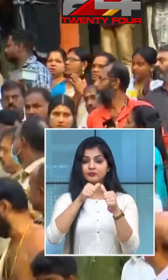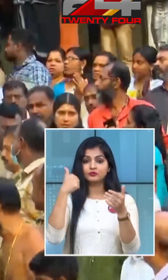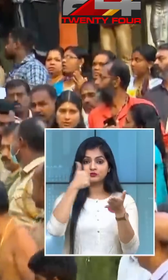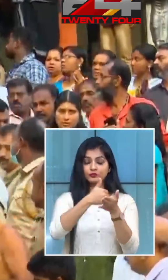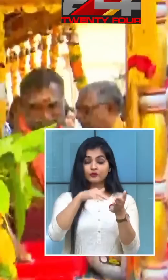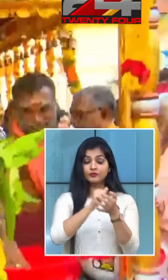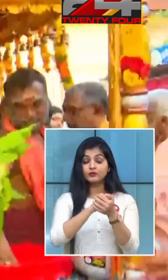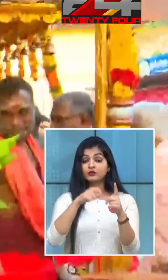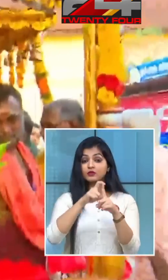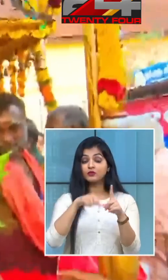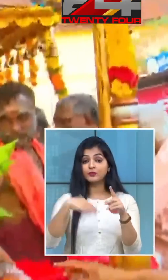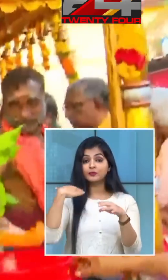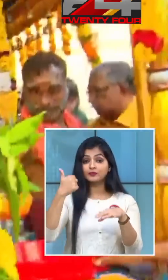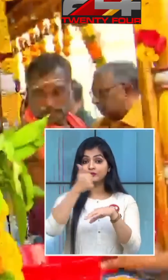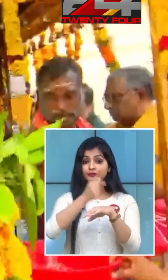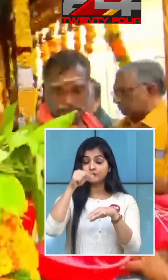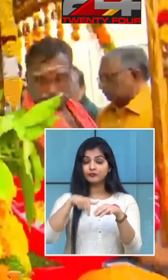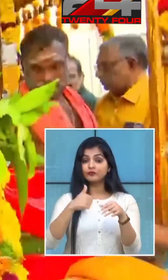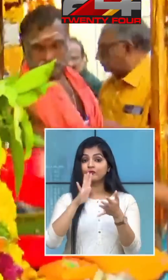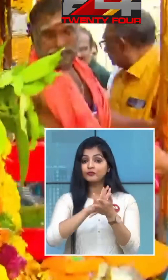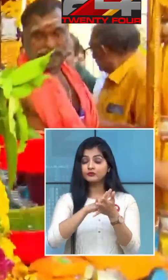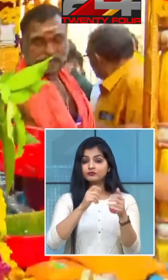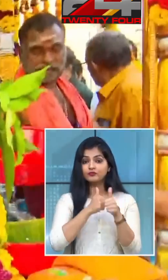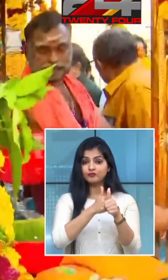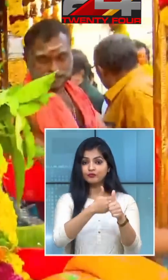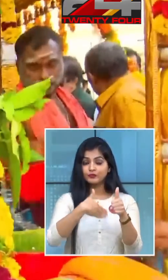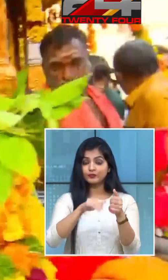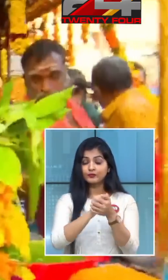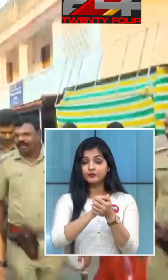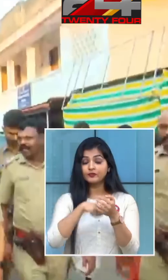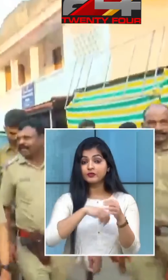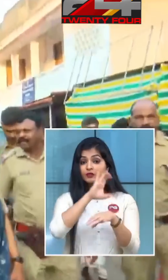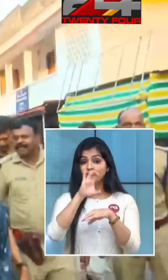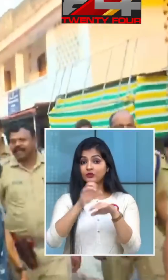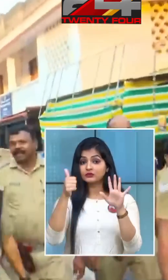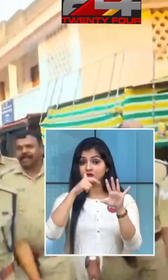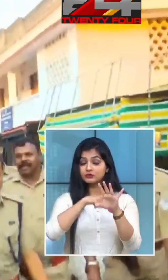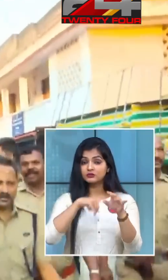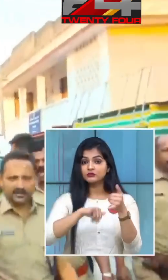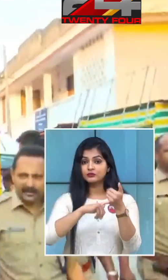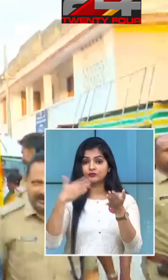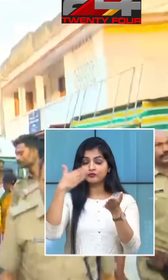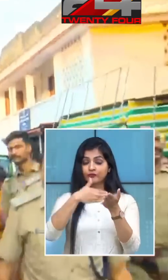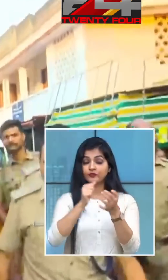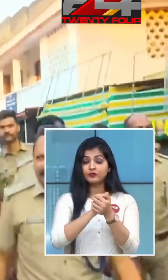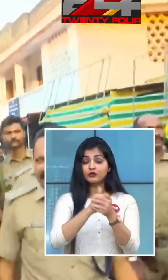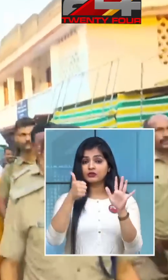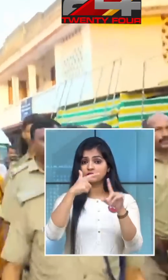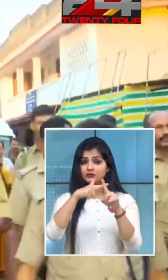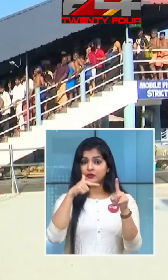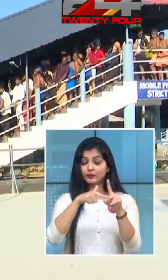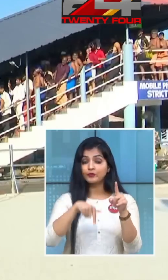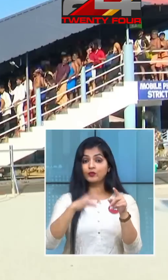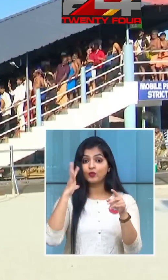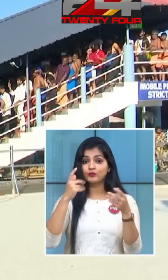മന്ത്രി VN വാസവൻ ഘോഷയാത്രയെ അനുഗമിക്കും. വൈകിട്ട് 6-ന് സന്നിധാനത്ത്, 6:30-യോടെ തങ്കയങ്കി ചാർത്തിയുള്ള